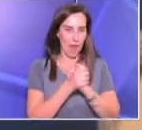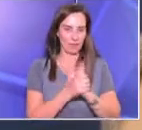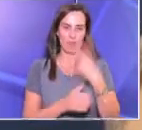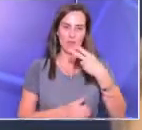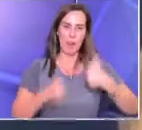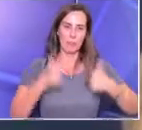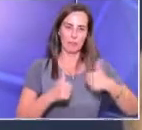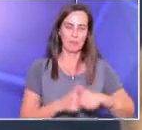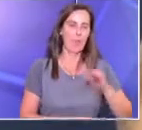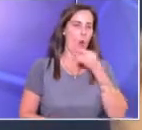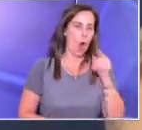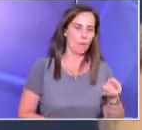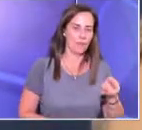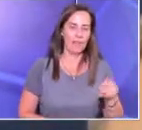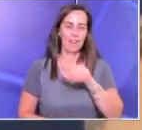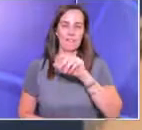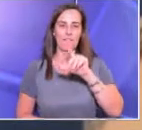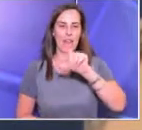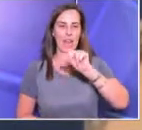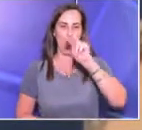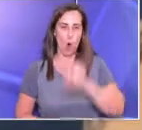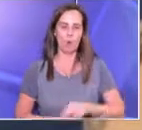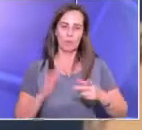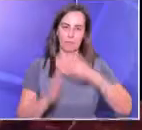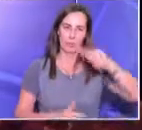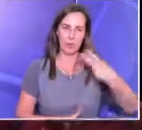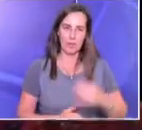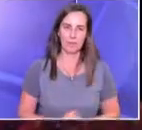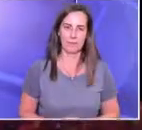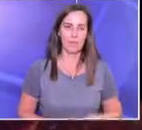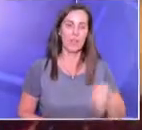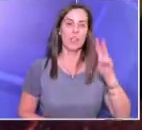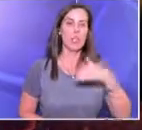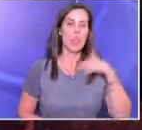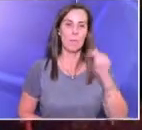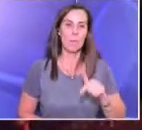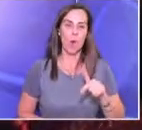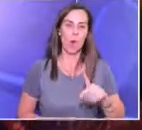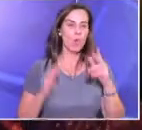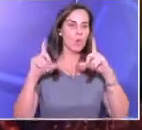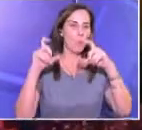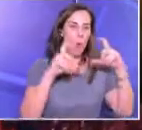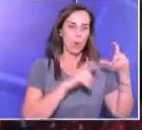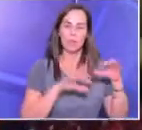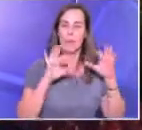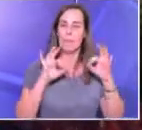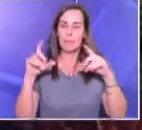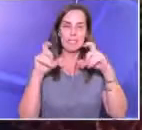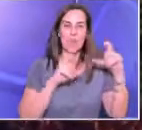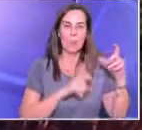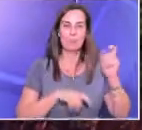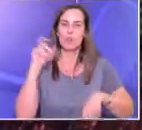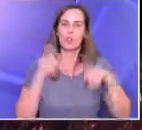שני המתחרים, את עופר ברקוביץ' ומשה ליאון, שעלו לסיבוב השני. יש לנו פה תמונות של באמת צילומים